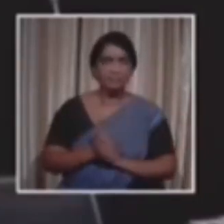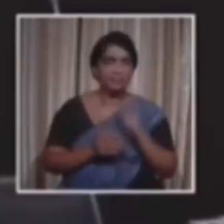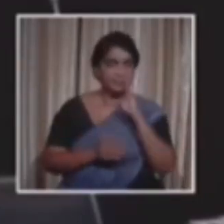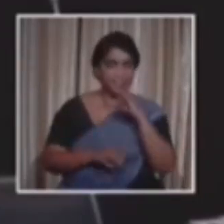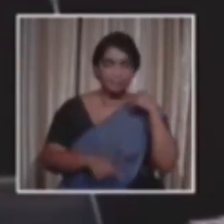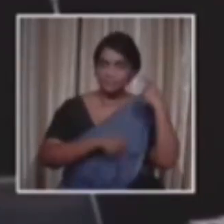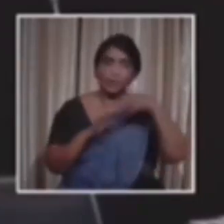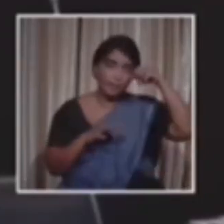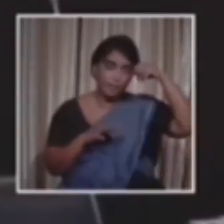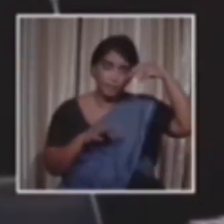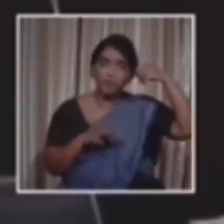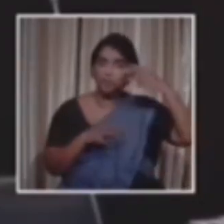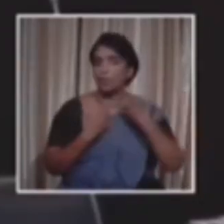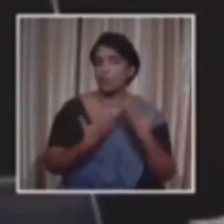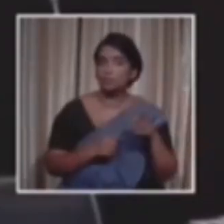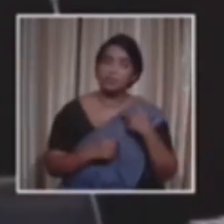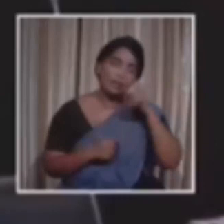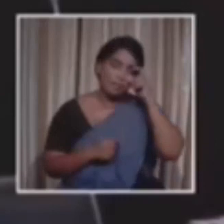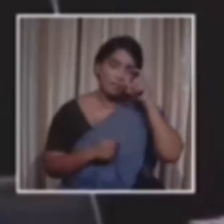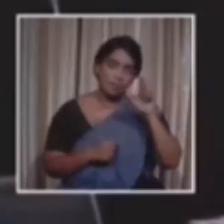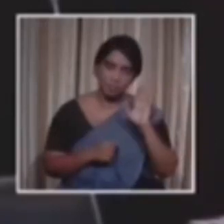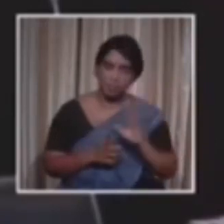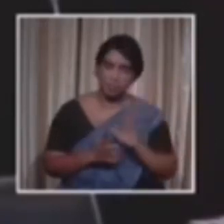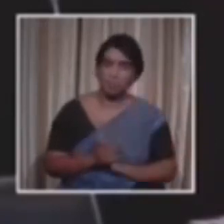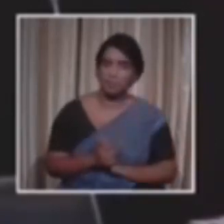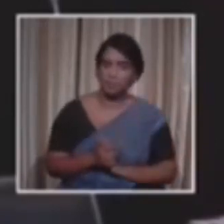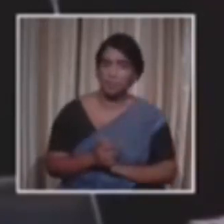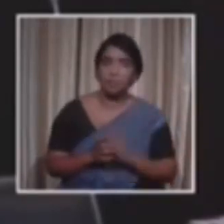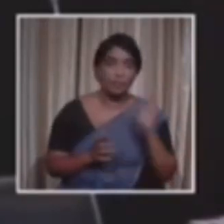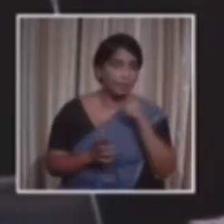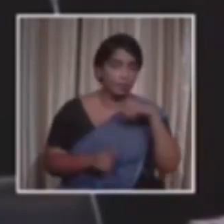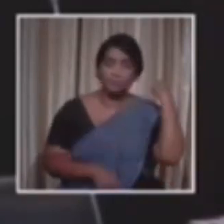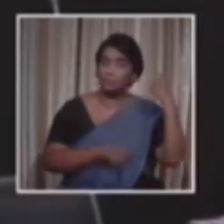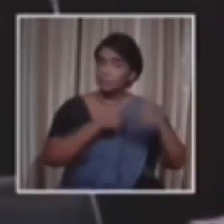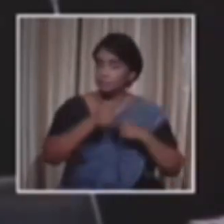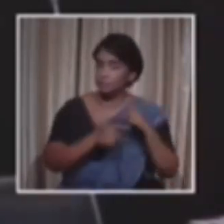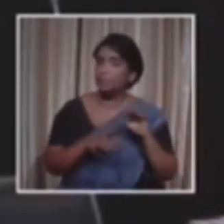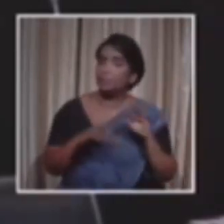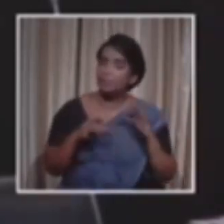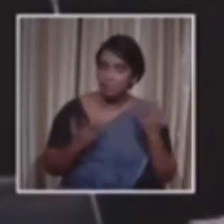நடவடிக்கைகளும் எடுக்கப்படுகின்றன. இந்த காற்றலை அல்லது சூரிய வெளிச்சத்தால்